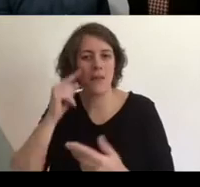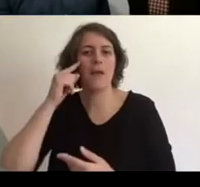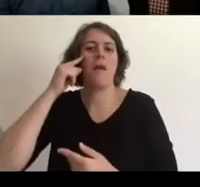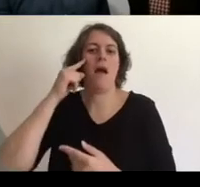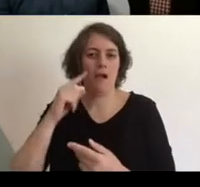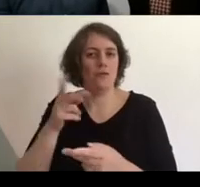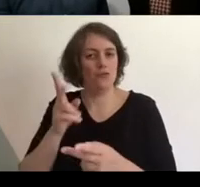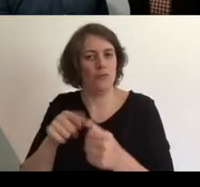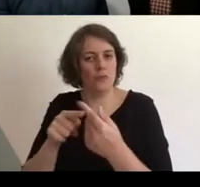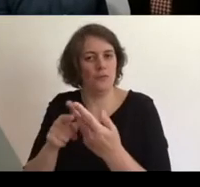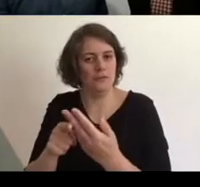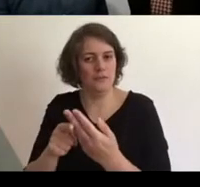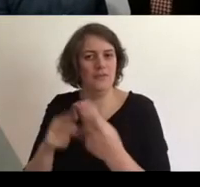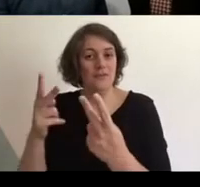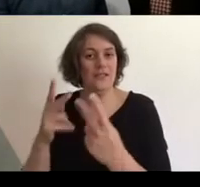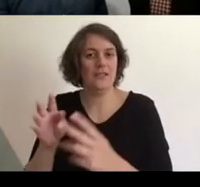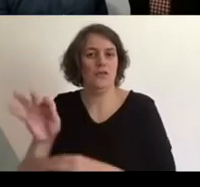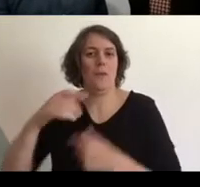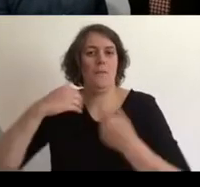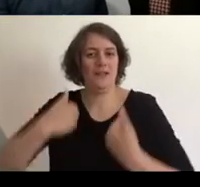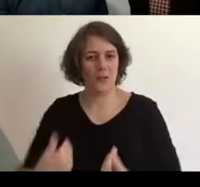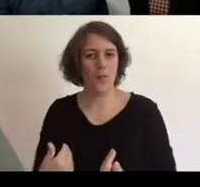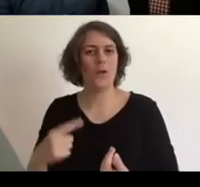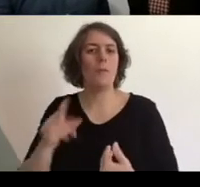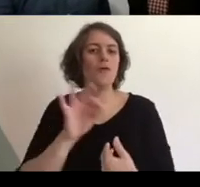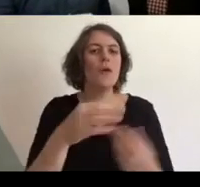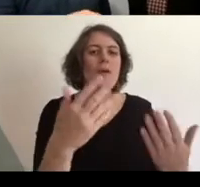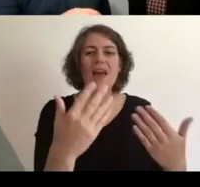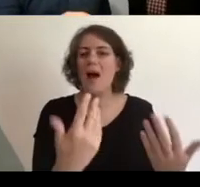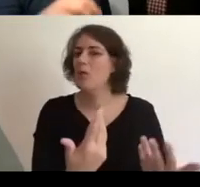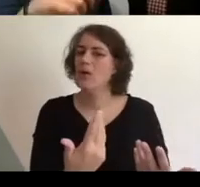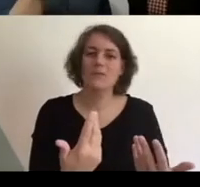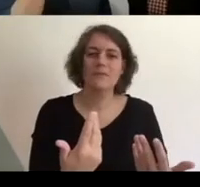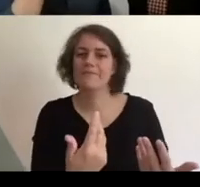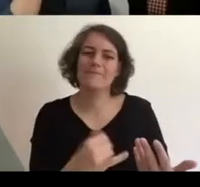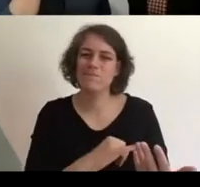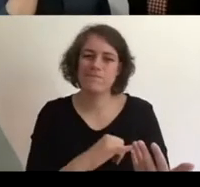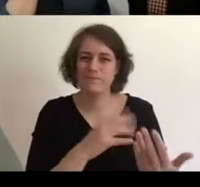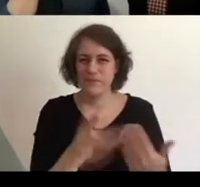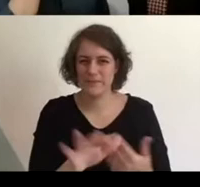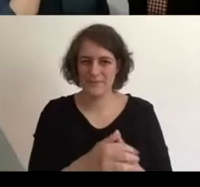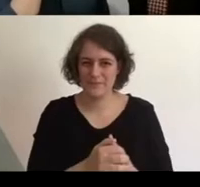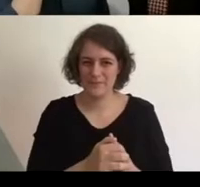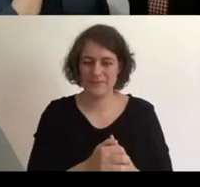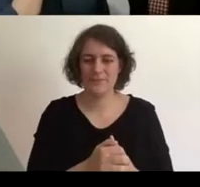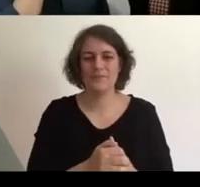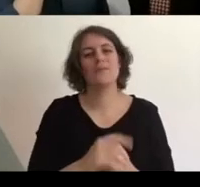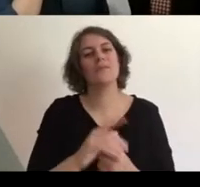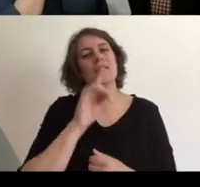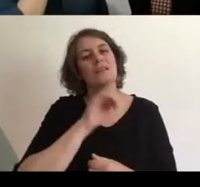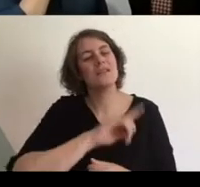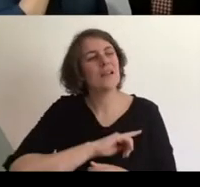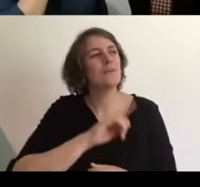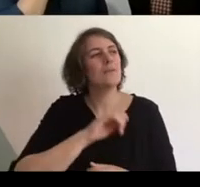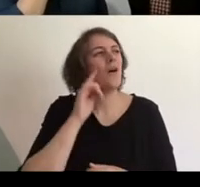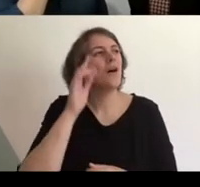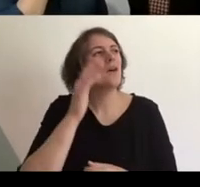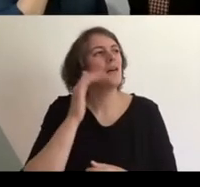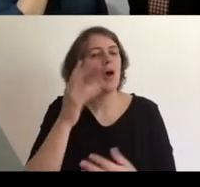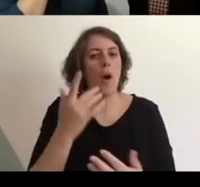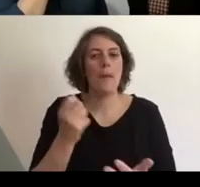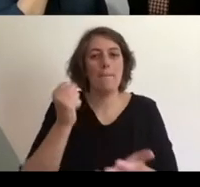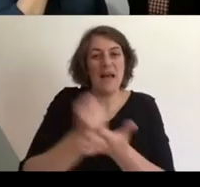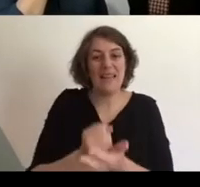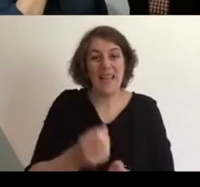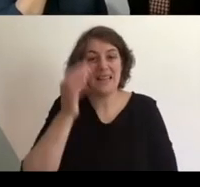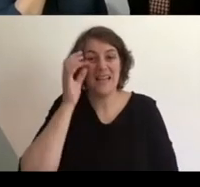führen, dass möglicherweise eine Diskriminierung erfolgt. Die Frage ist für mich immer wieder, ist das das Patentrezept? Für mich ist es nicht